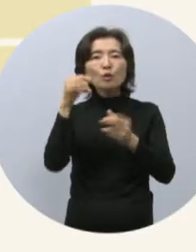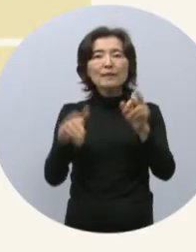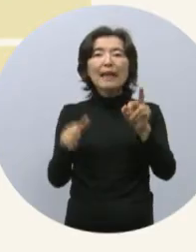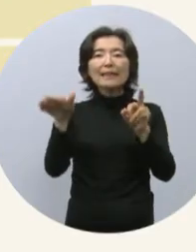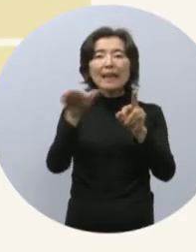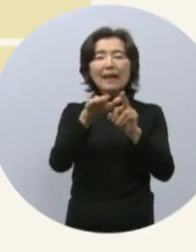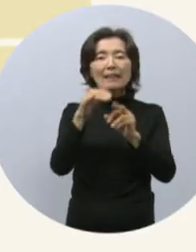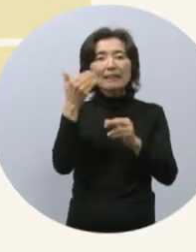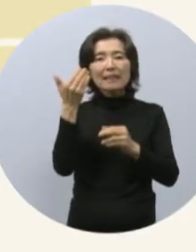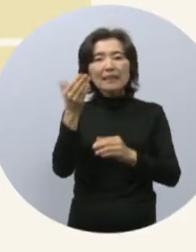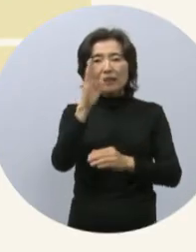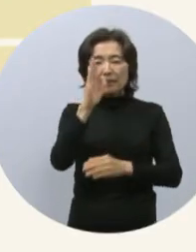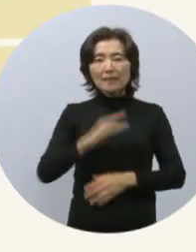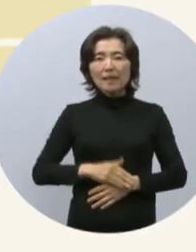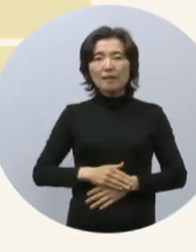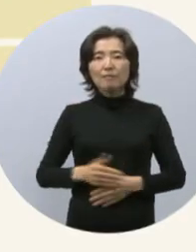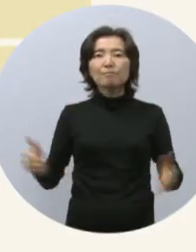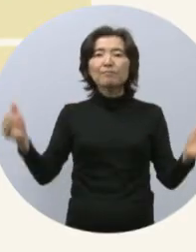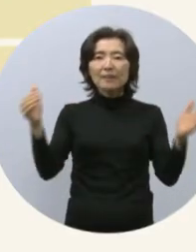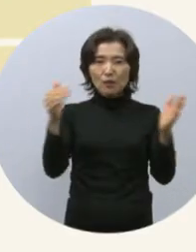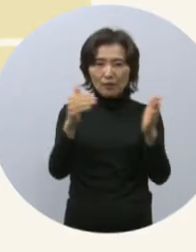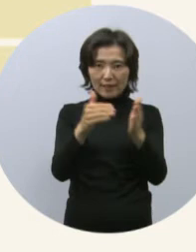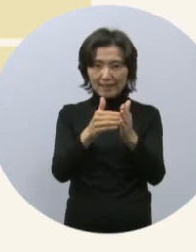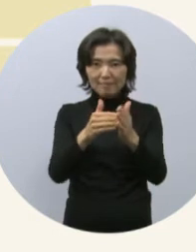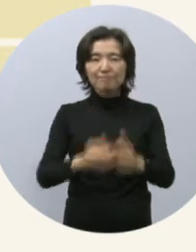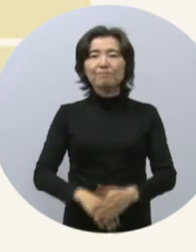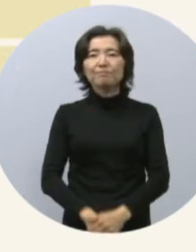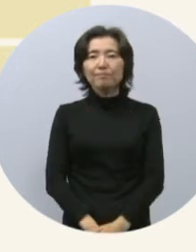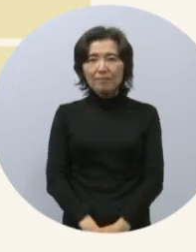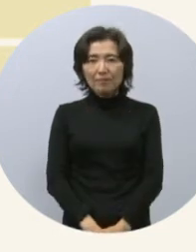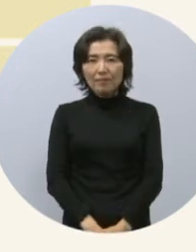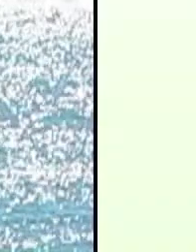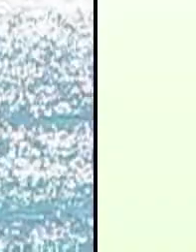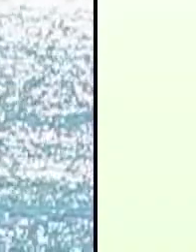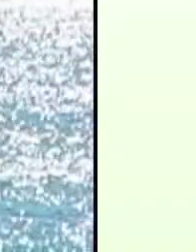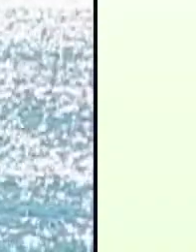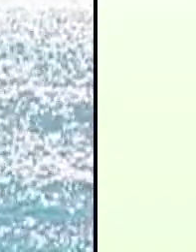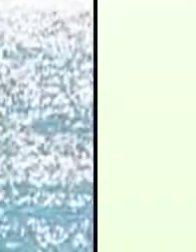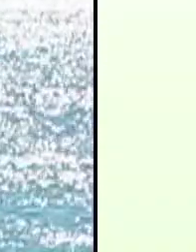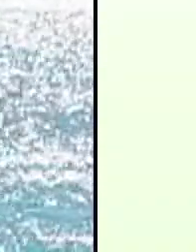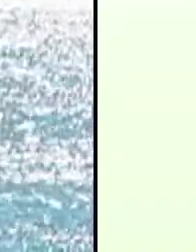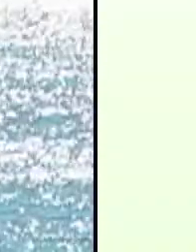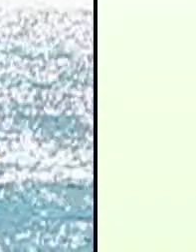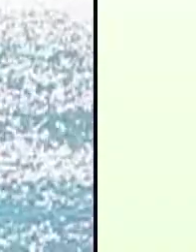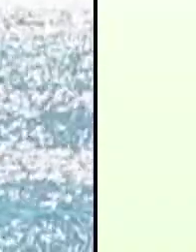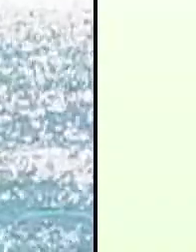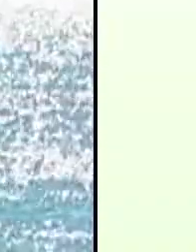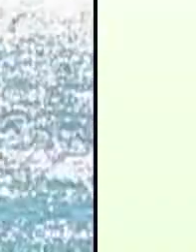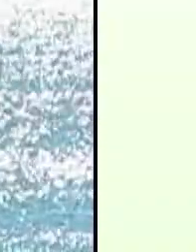以上ハーモニアスニュースでした。